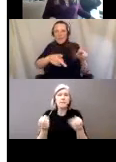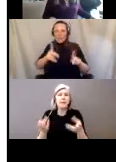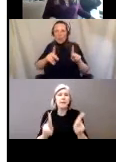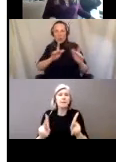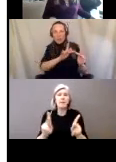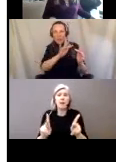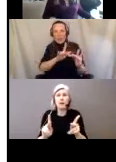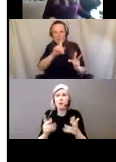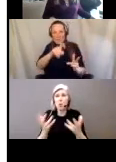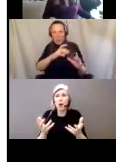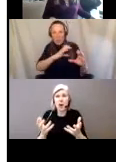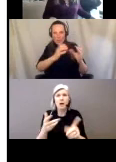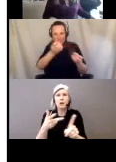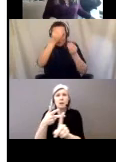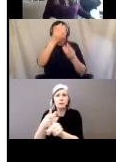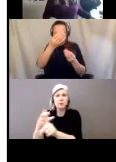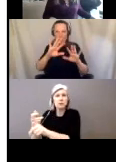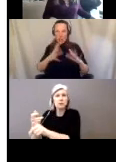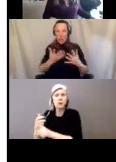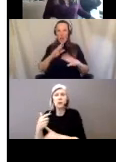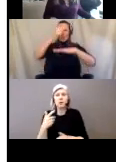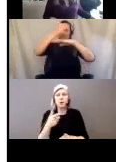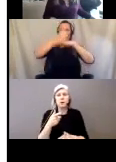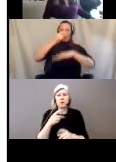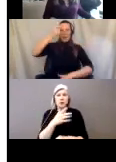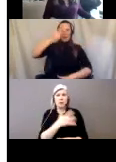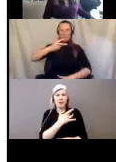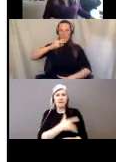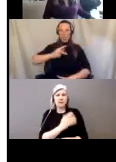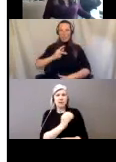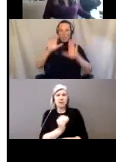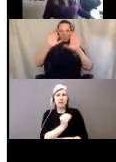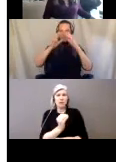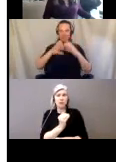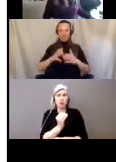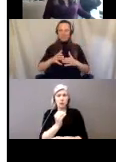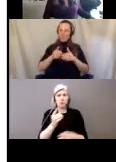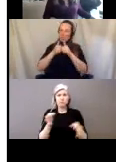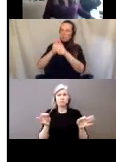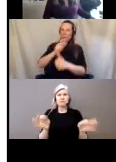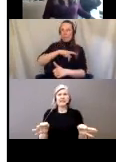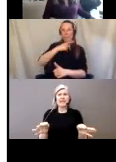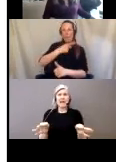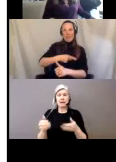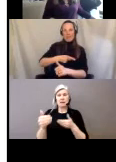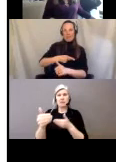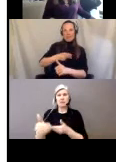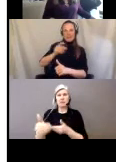L'établissement des priorités a été fait à l'échelle de la province, fondé sur un cadre de travail éthique.